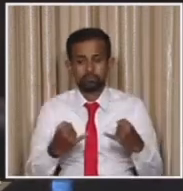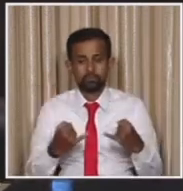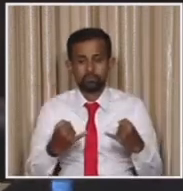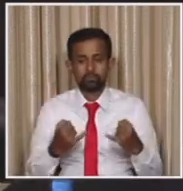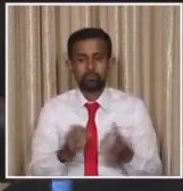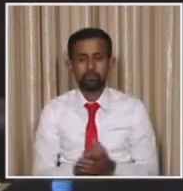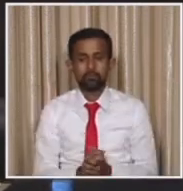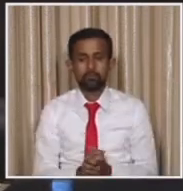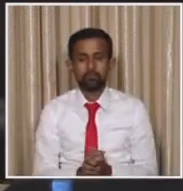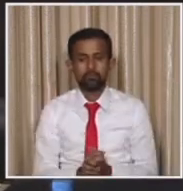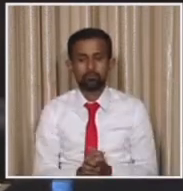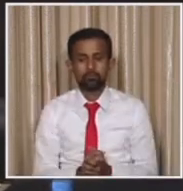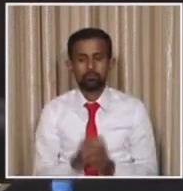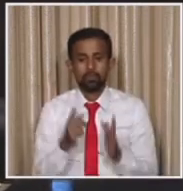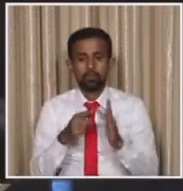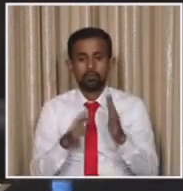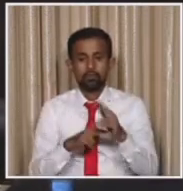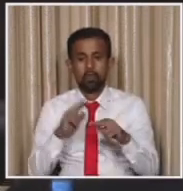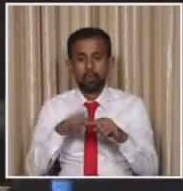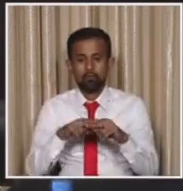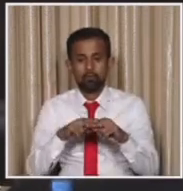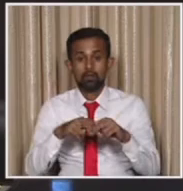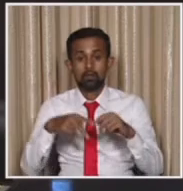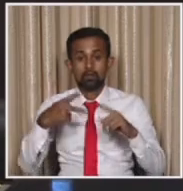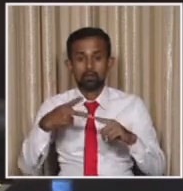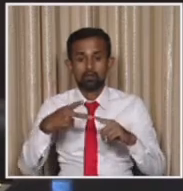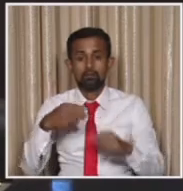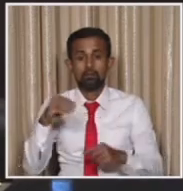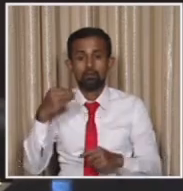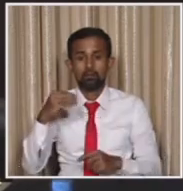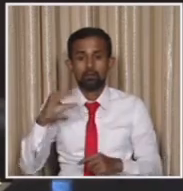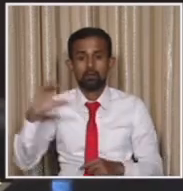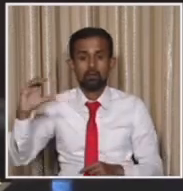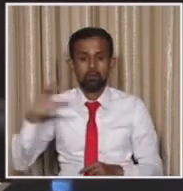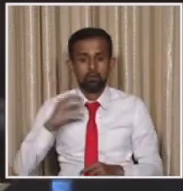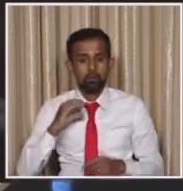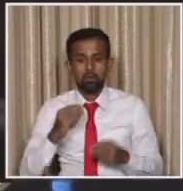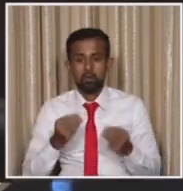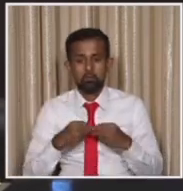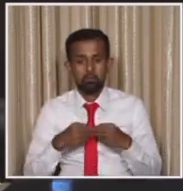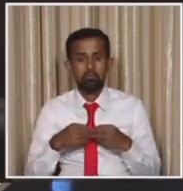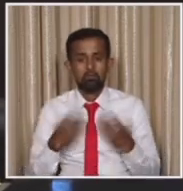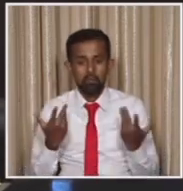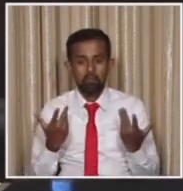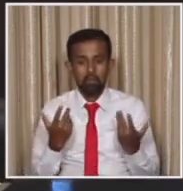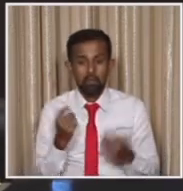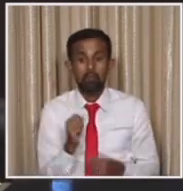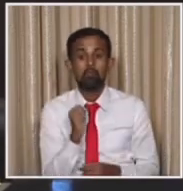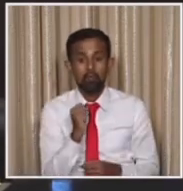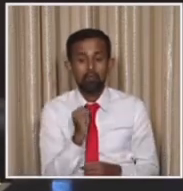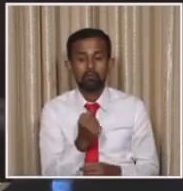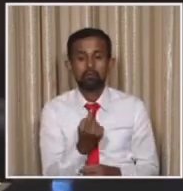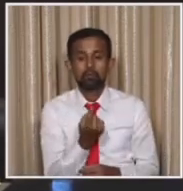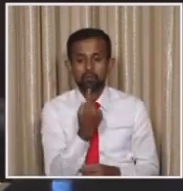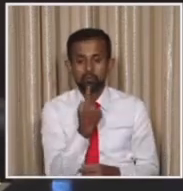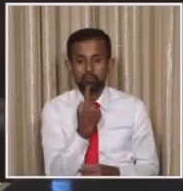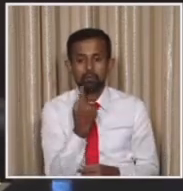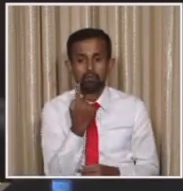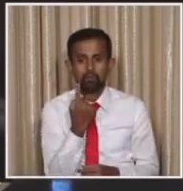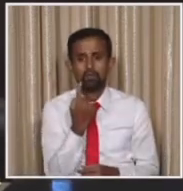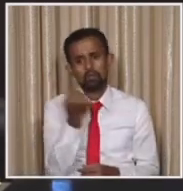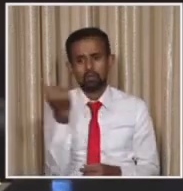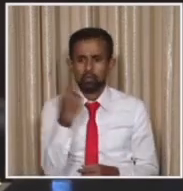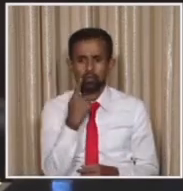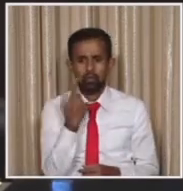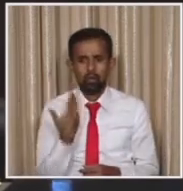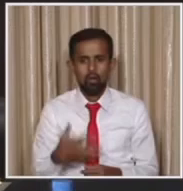දැන් IMF එකේ දෙවැනි වාරිකය නොලැබීමට හේතු ඉදිරිපත් කරාම ඒ කට්ටිය කියලා